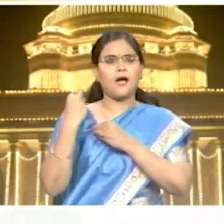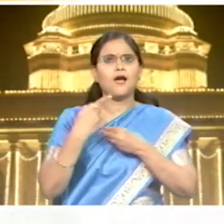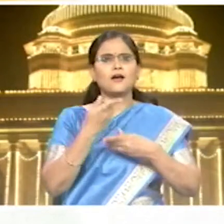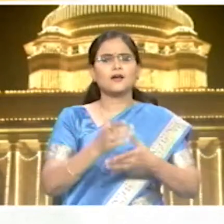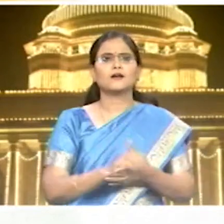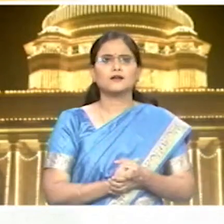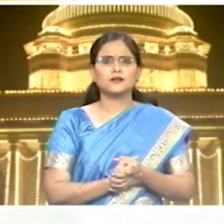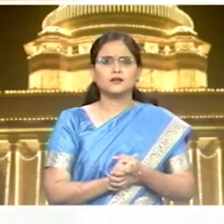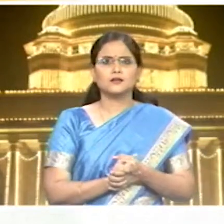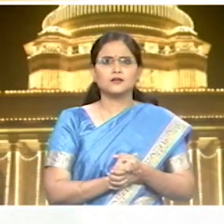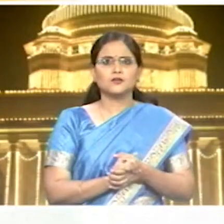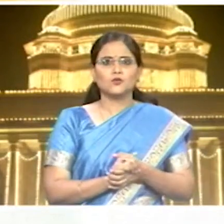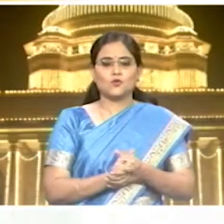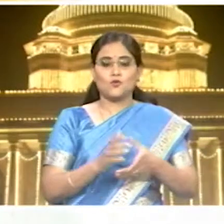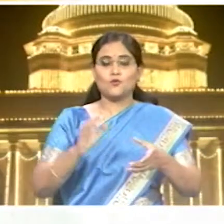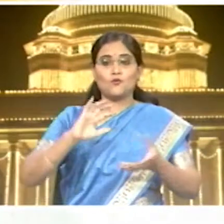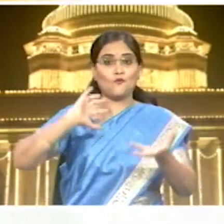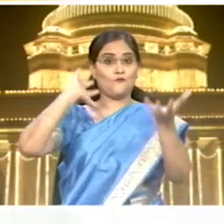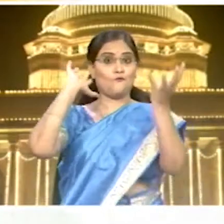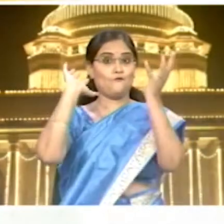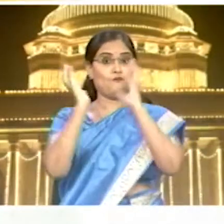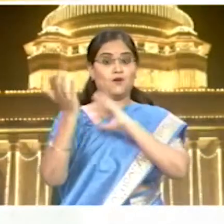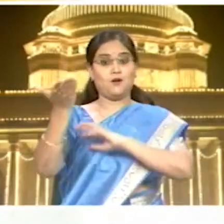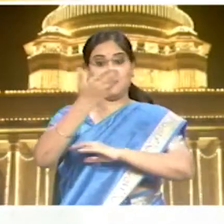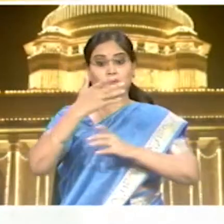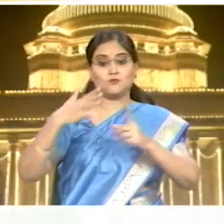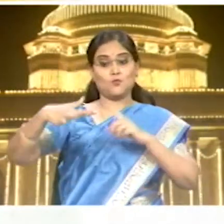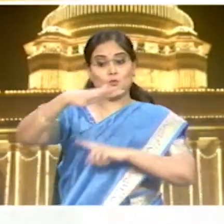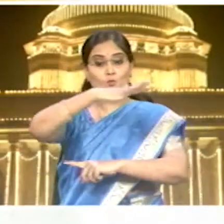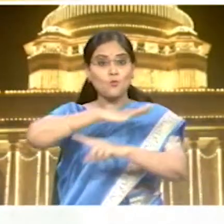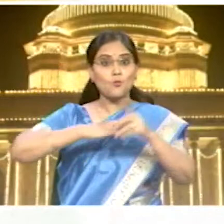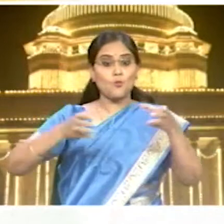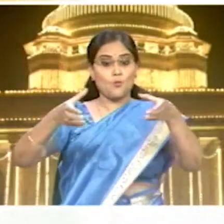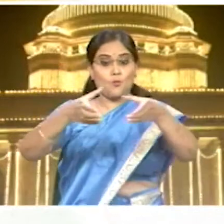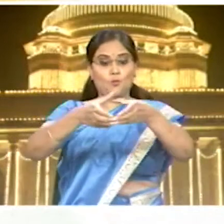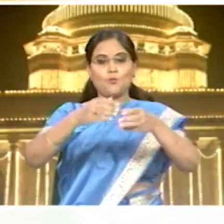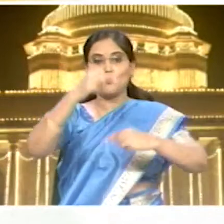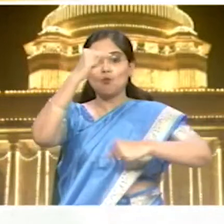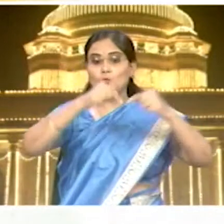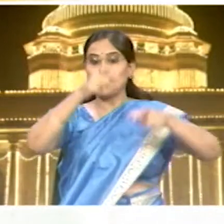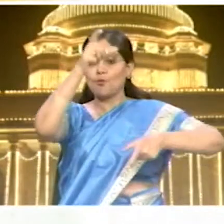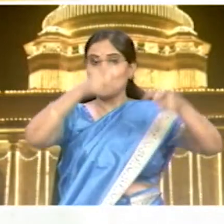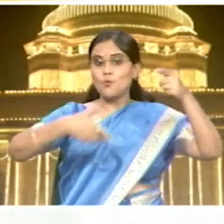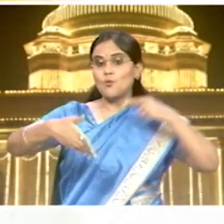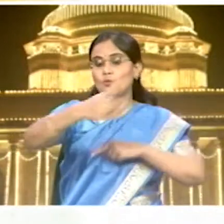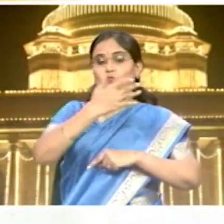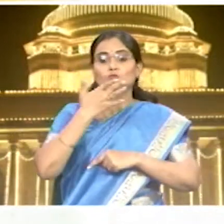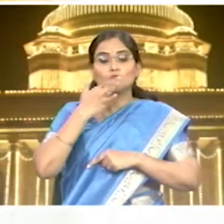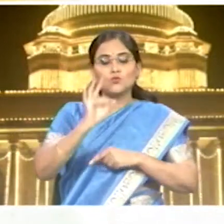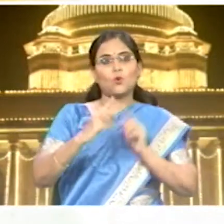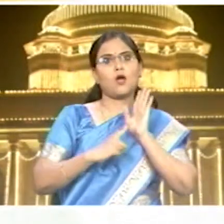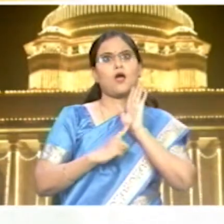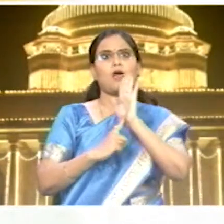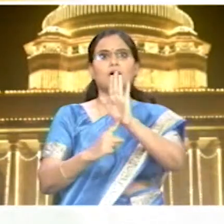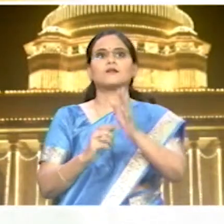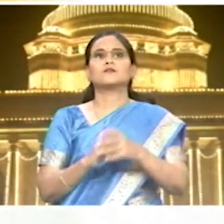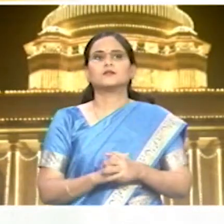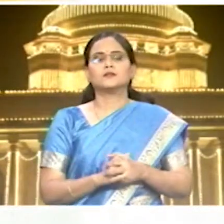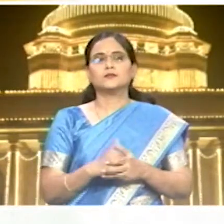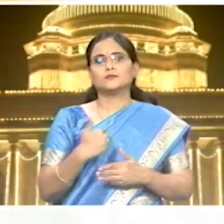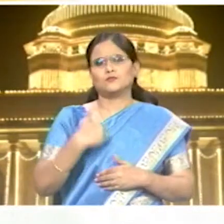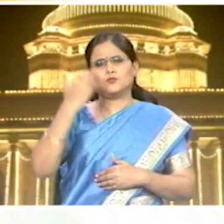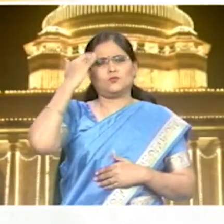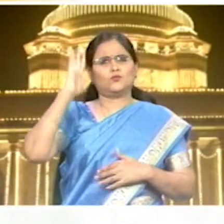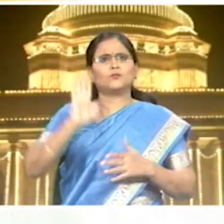उसने विश्व समुदाय को लोकतंत्र की वास्तविक क्षमता से परिचित कराया। मैं मानती हूँ